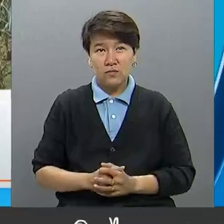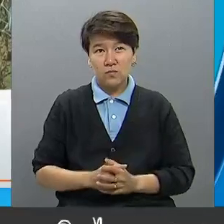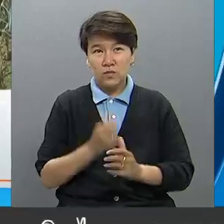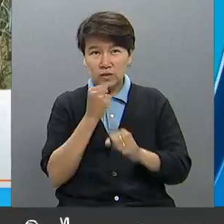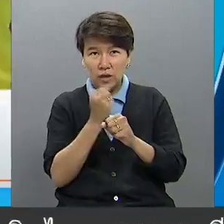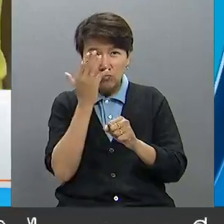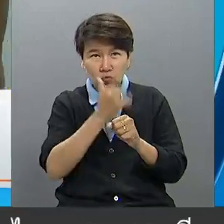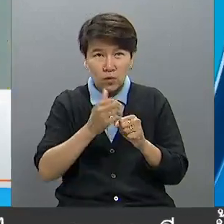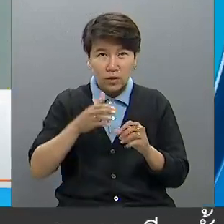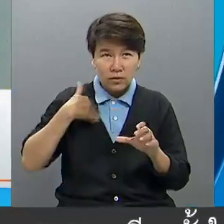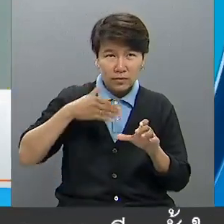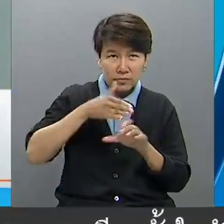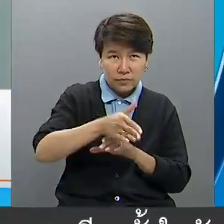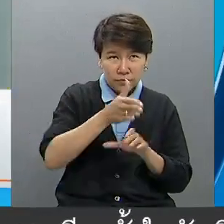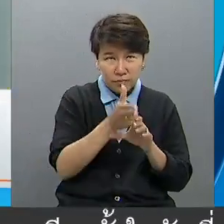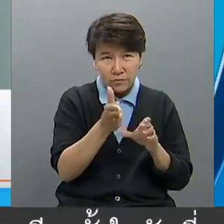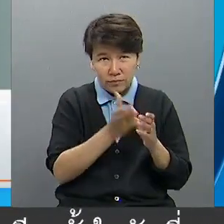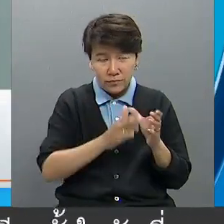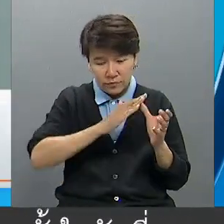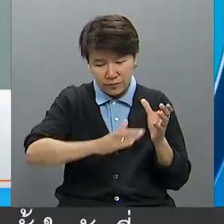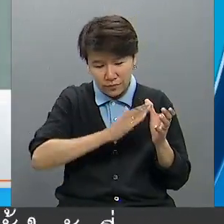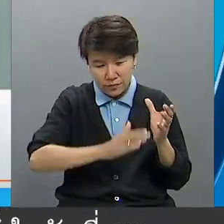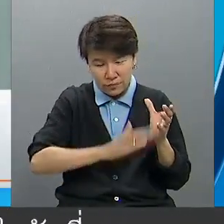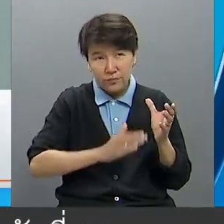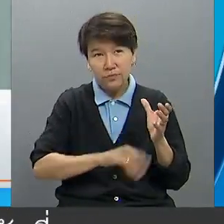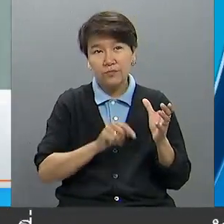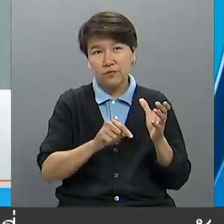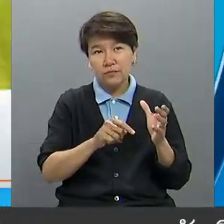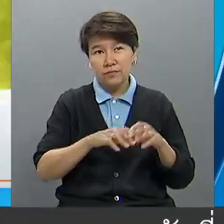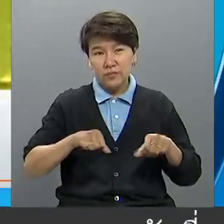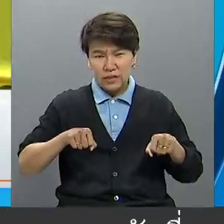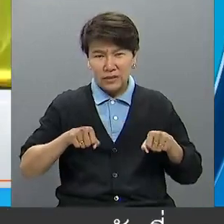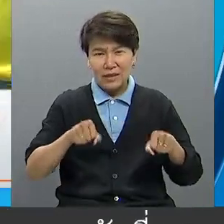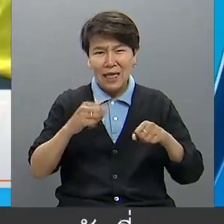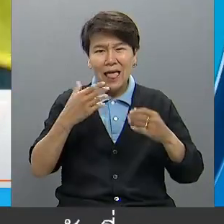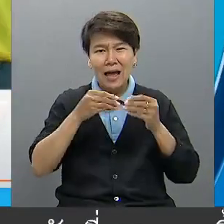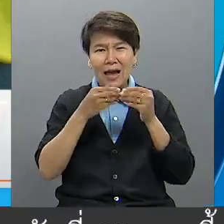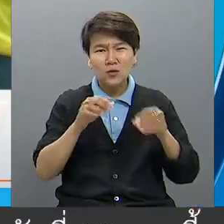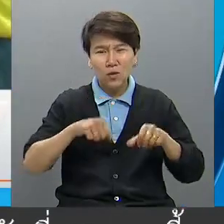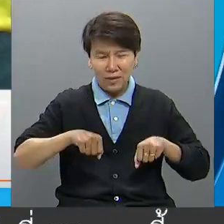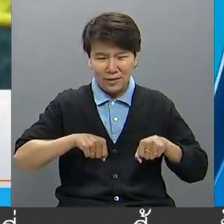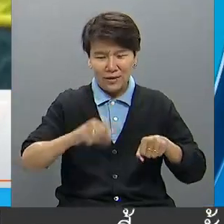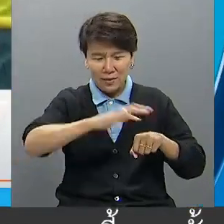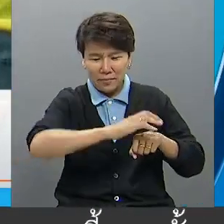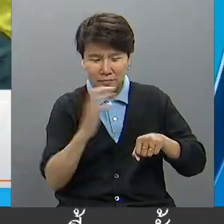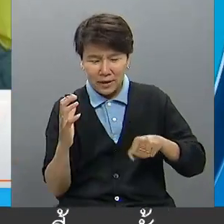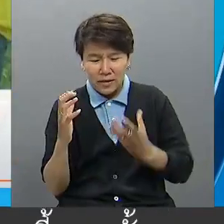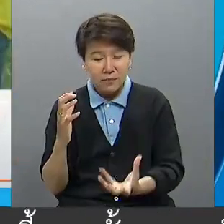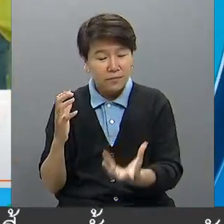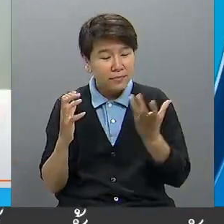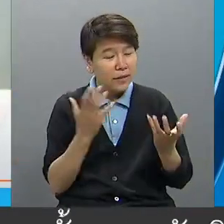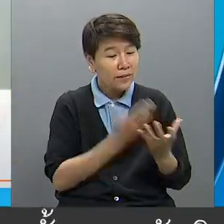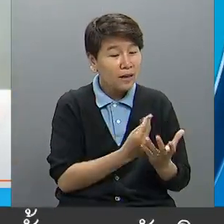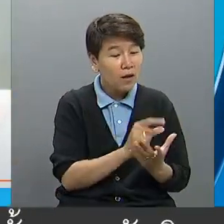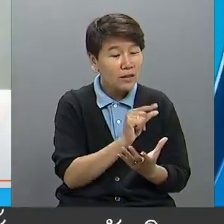บสลักอย่างนี้หรอ มันก็คือหั่นให้เราอะฮะคือเหมือนรสเข็มผลไม้ครับเซี่ยวหนึ่ง20บาทอย่างเงี้ยเขาจะได้ราคา